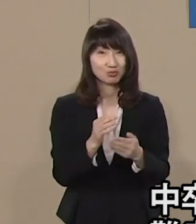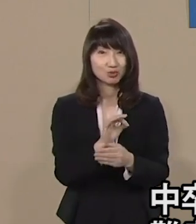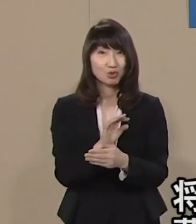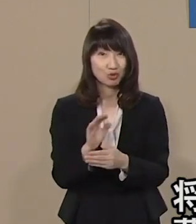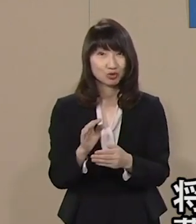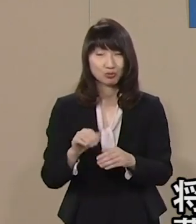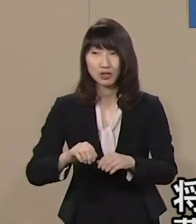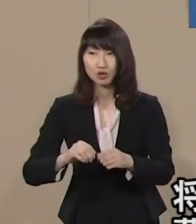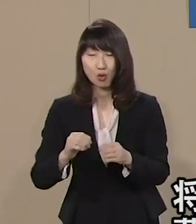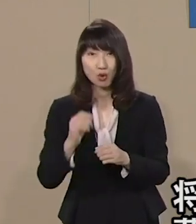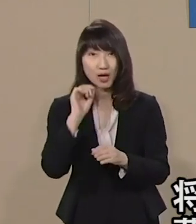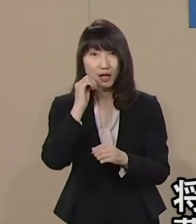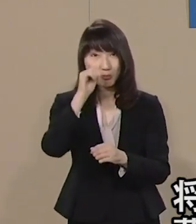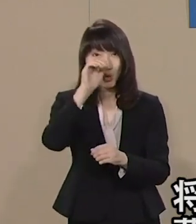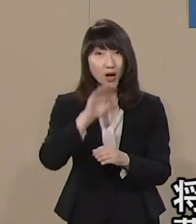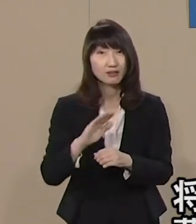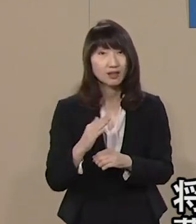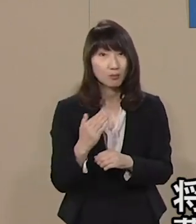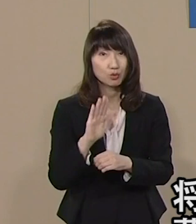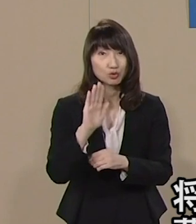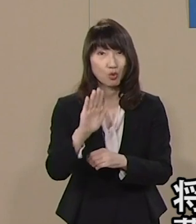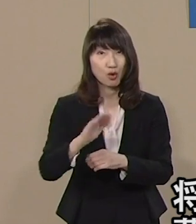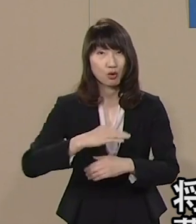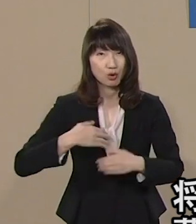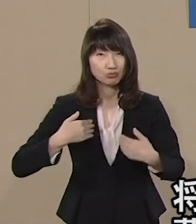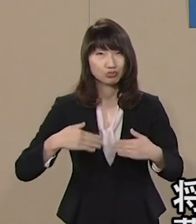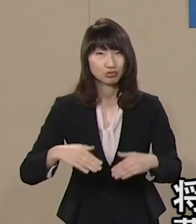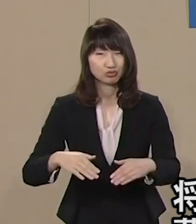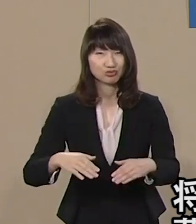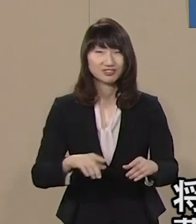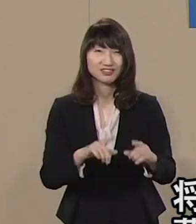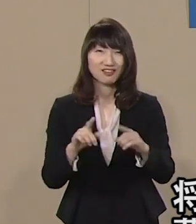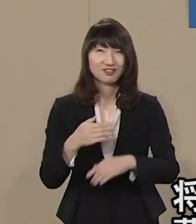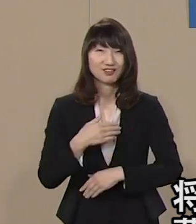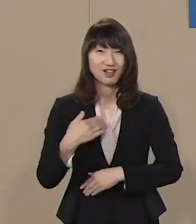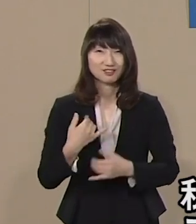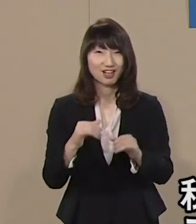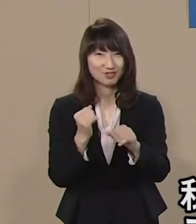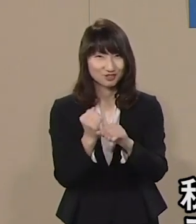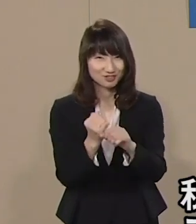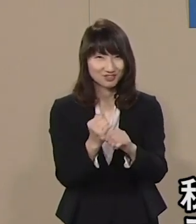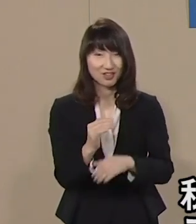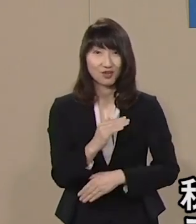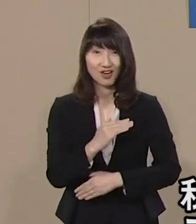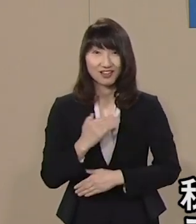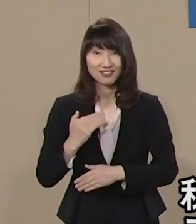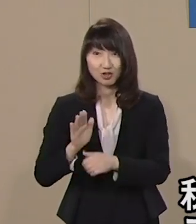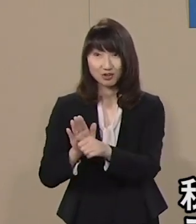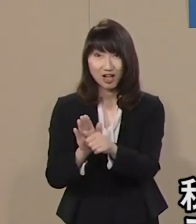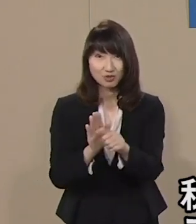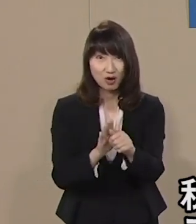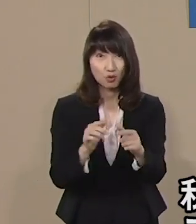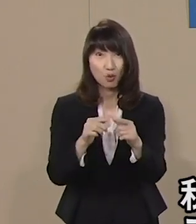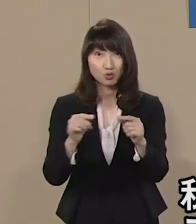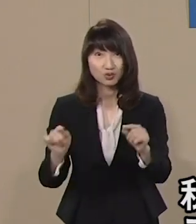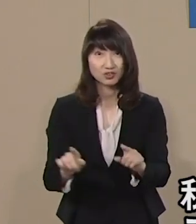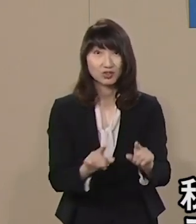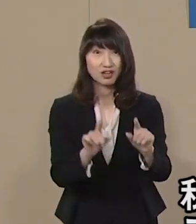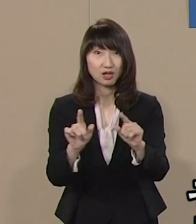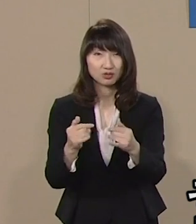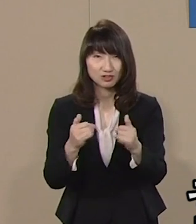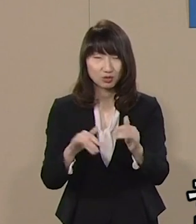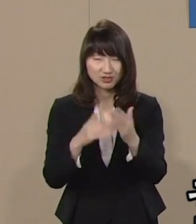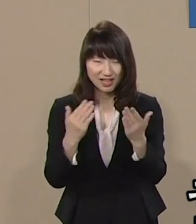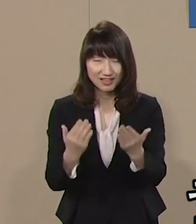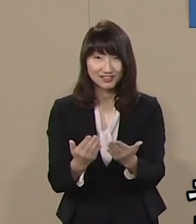を抱えていても将来に不安を抱え抱えることなく暮らせるそんな社会をつくる私たちがお使いするのはこの国に生きる全ての